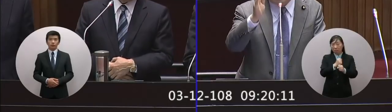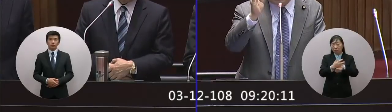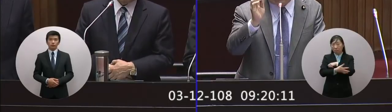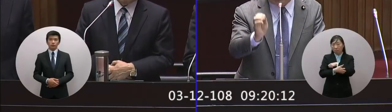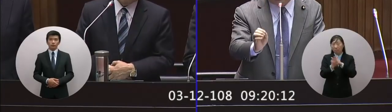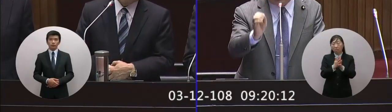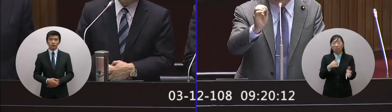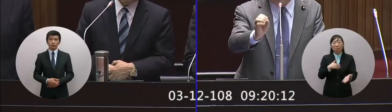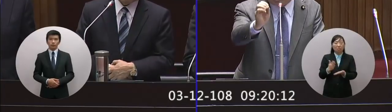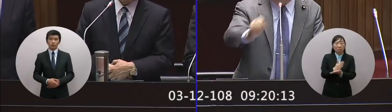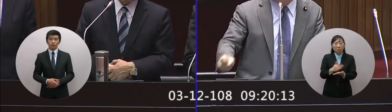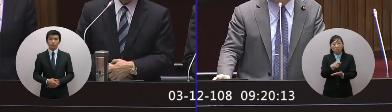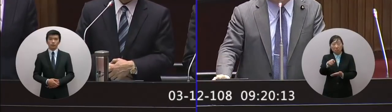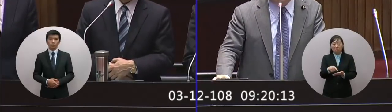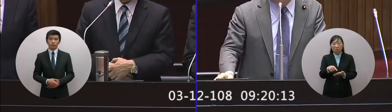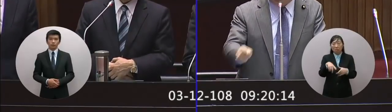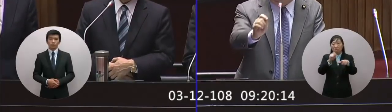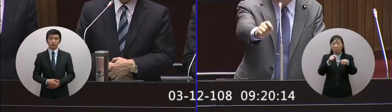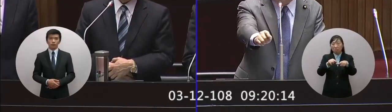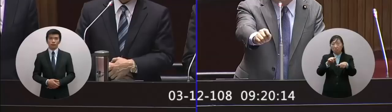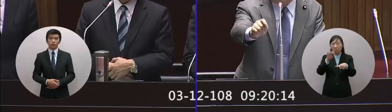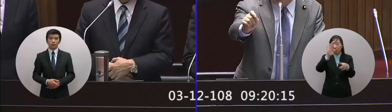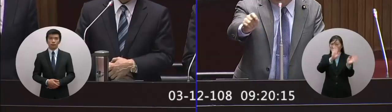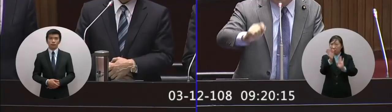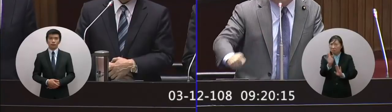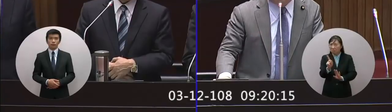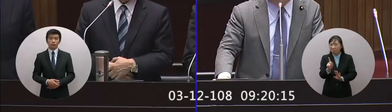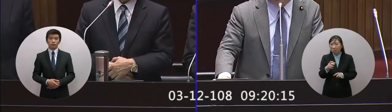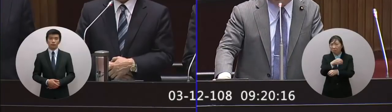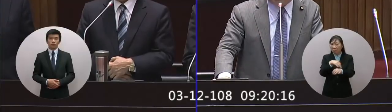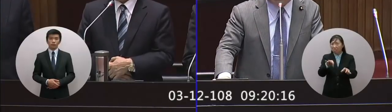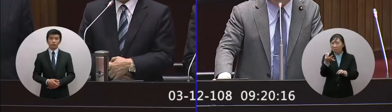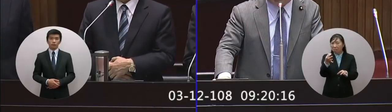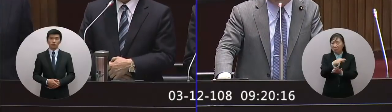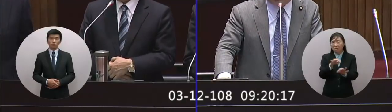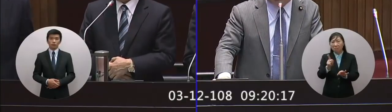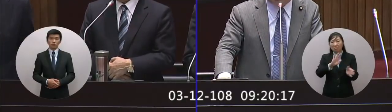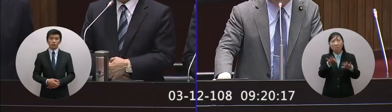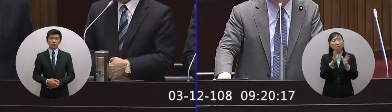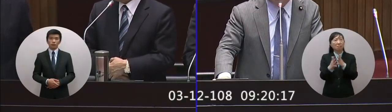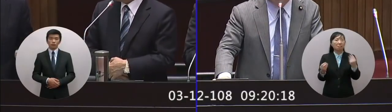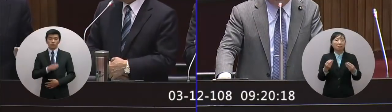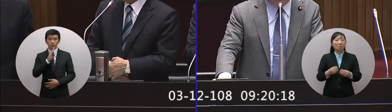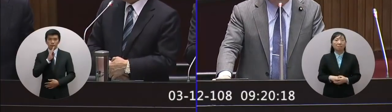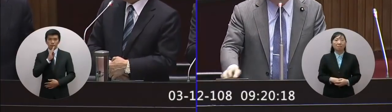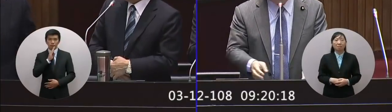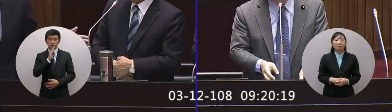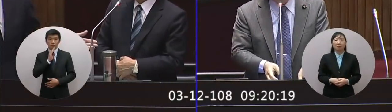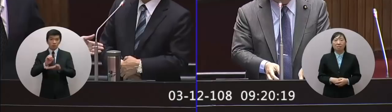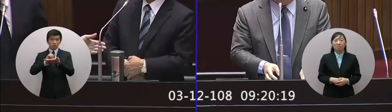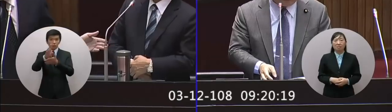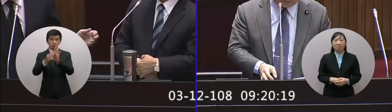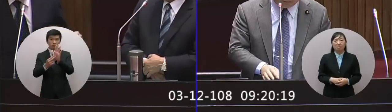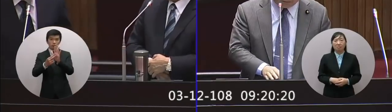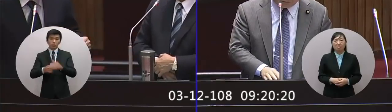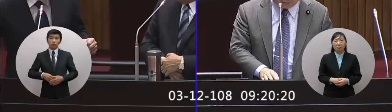法判断这个中小企业的前景啊，所以这一点要拜托顾主委，还有拜托我们苏部长要加油要努力。 是跟委员报告，因为